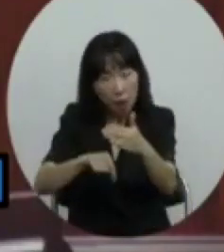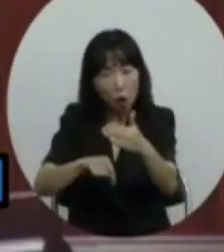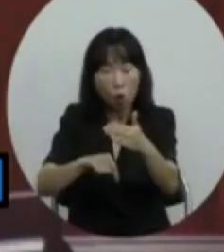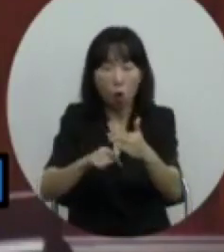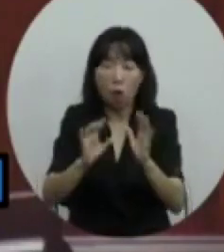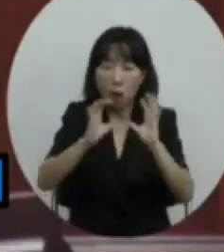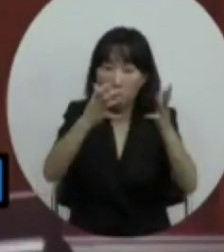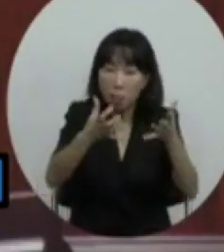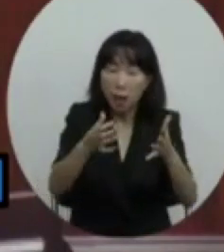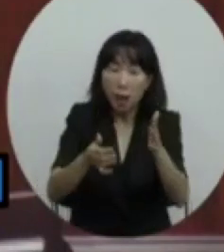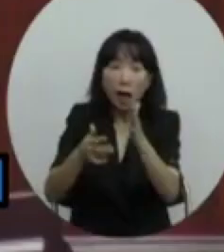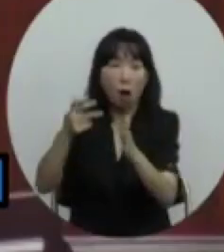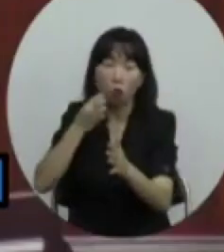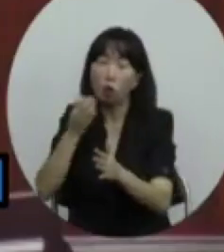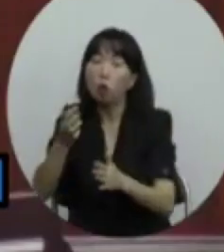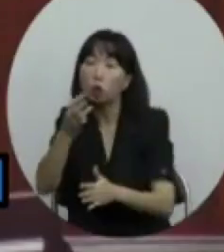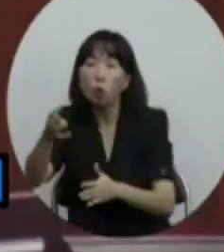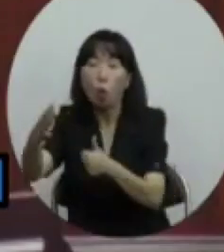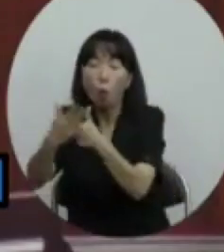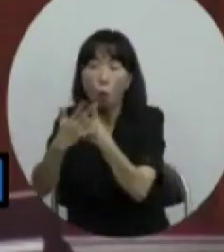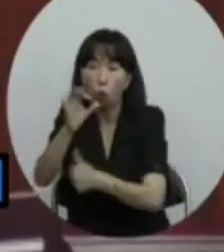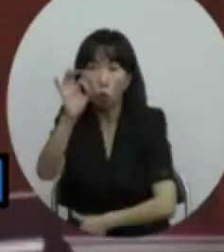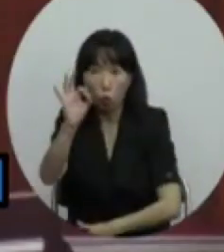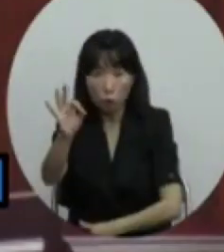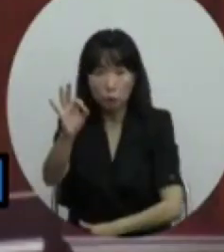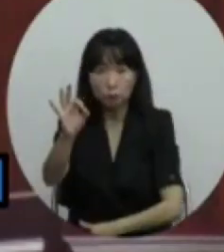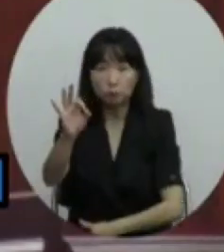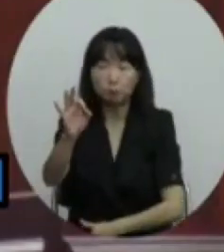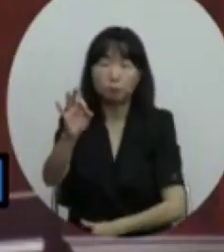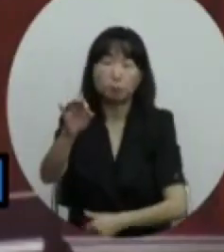보조금과 이에 대한 대응 시비,